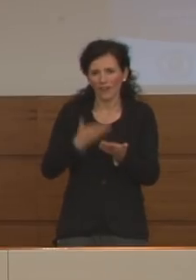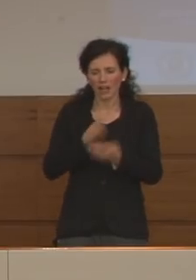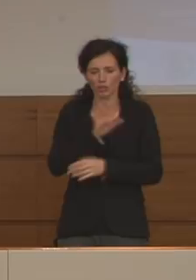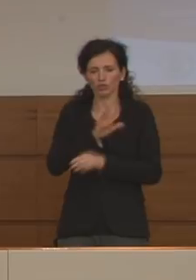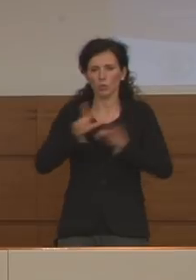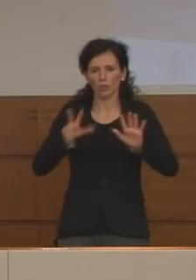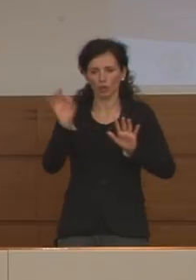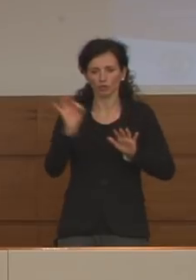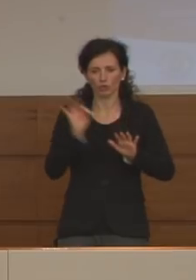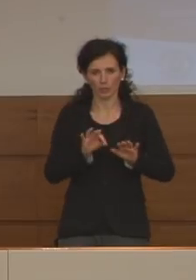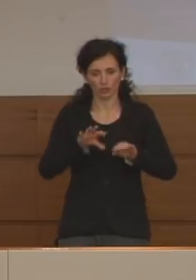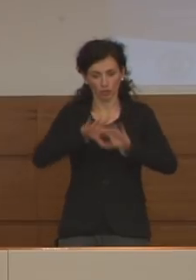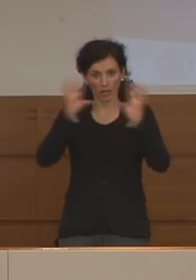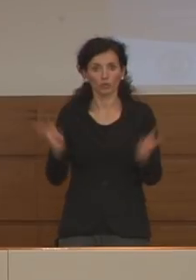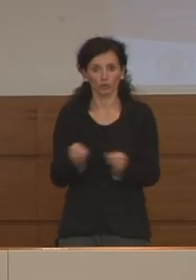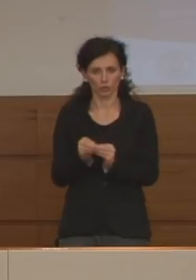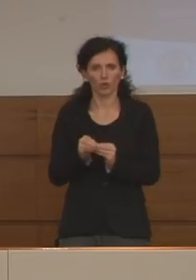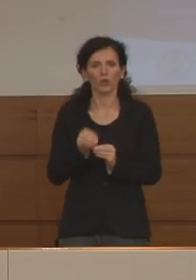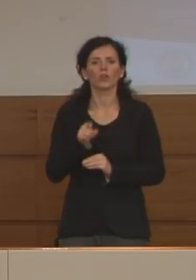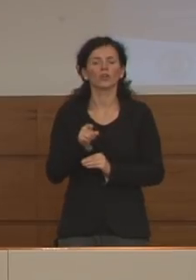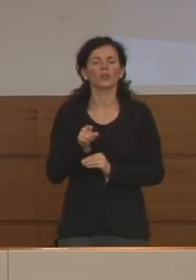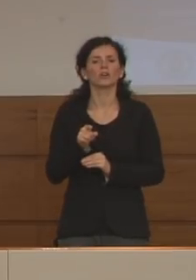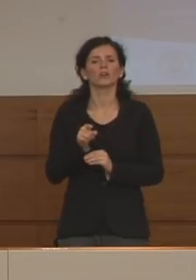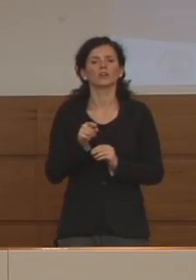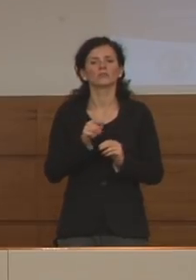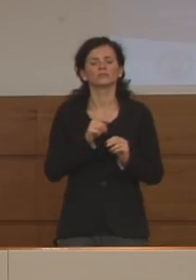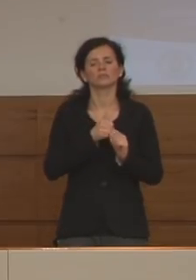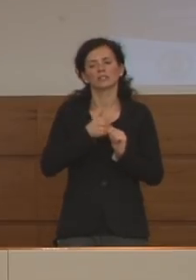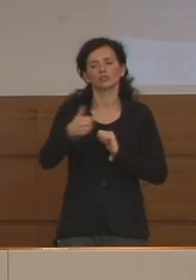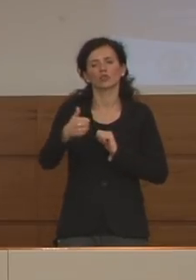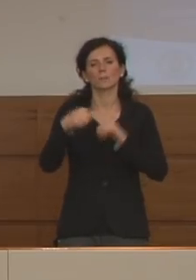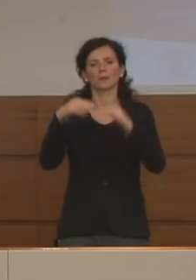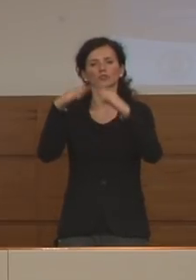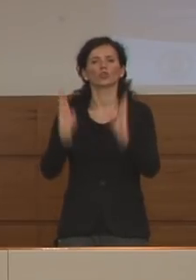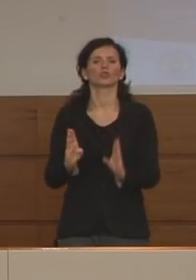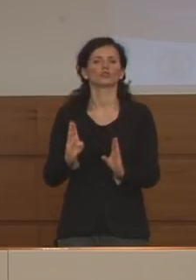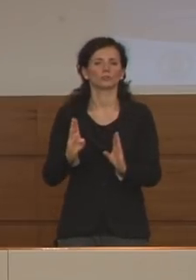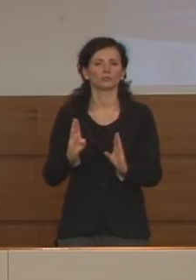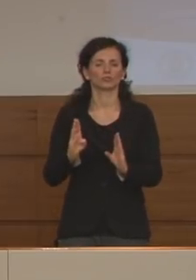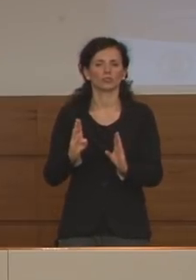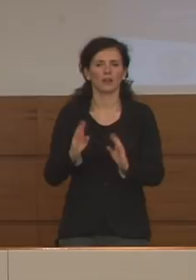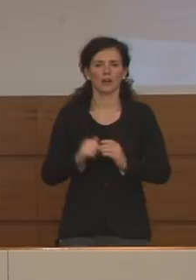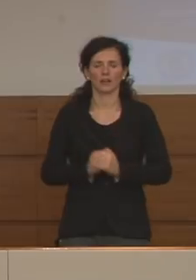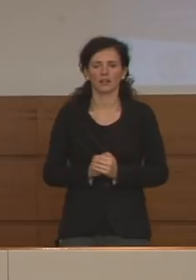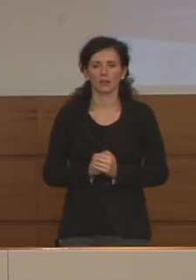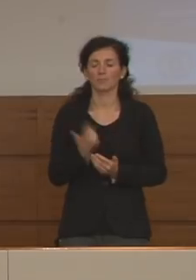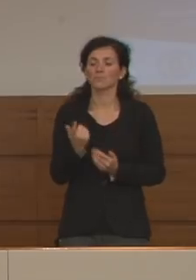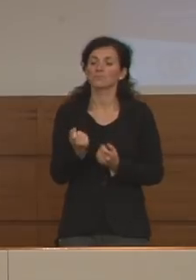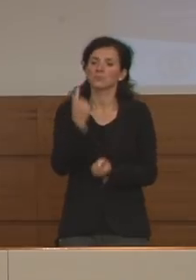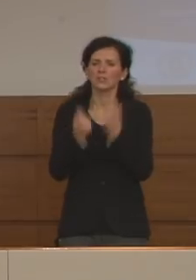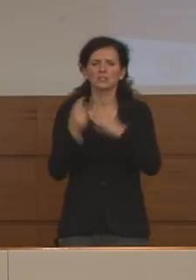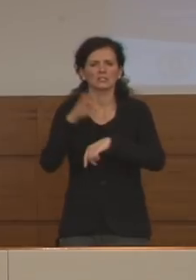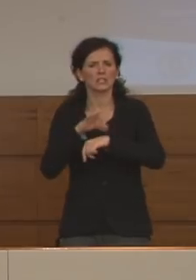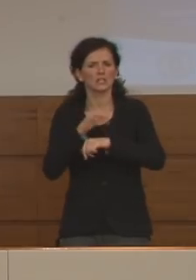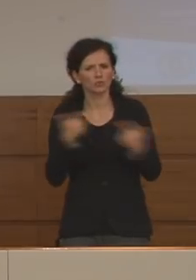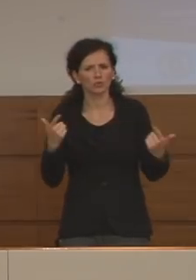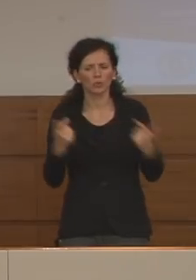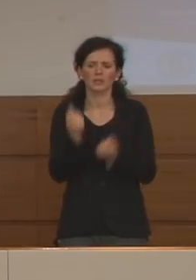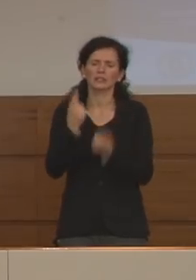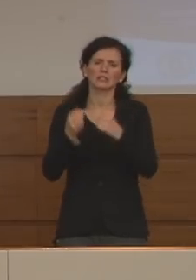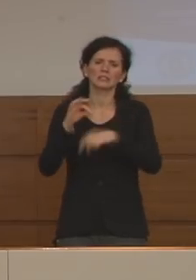del totale sono in isolamento domiciliare senza sintomi a con sintomi